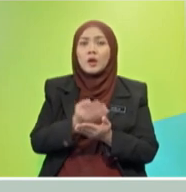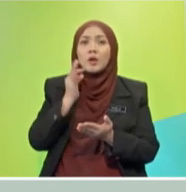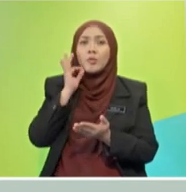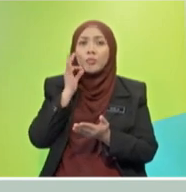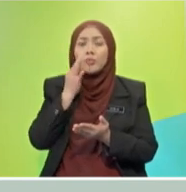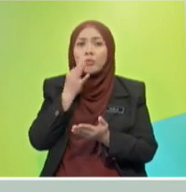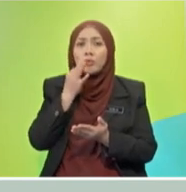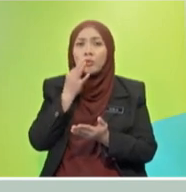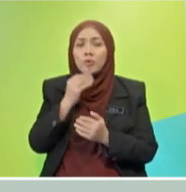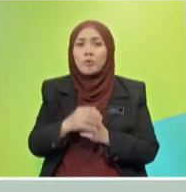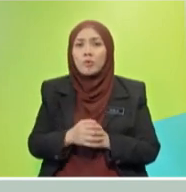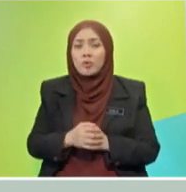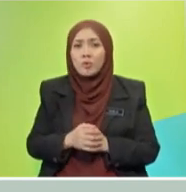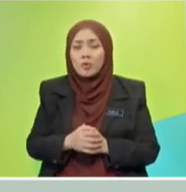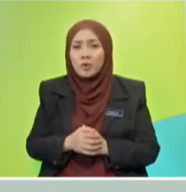oke